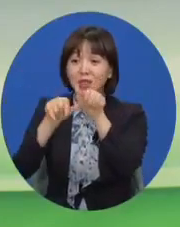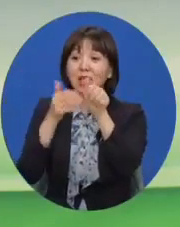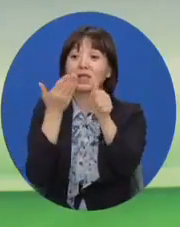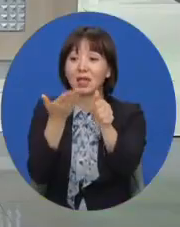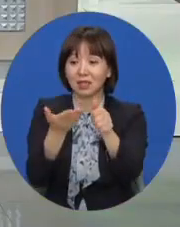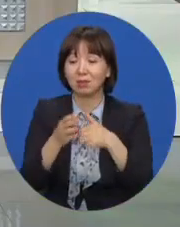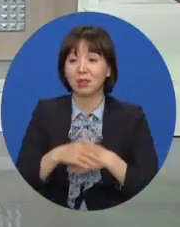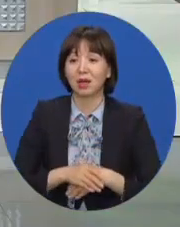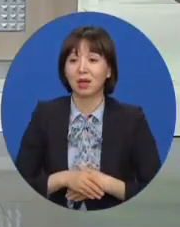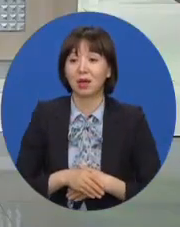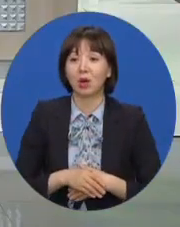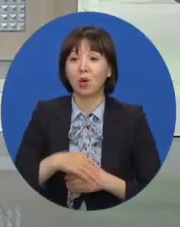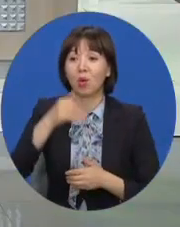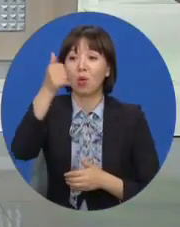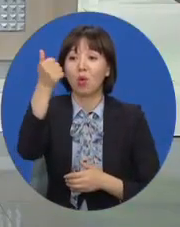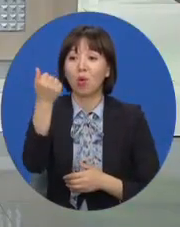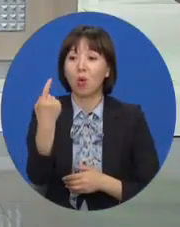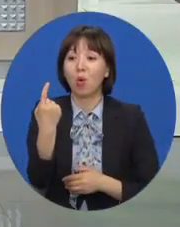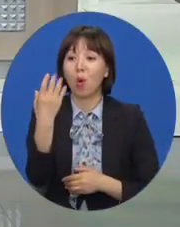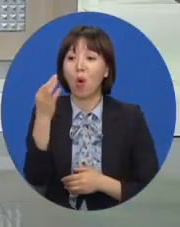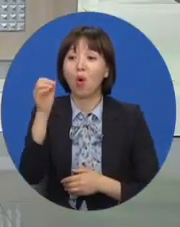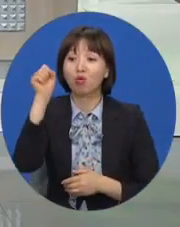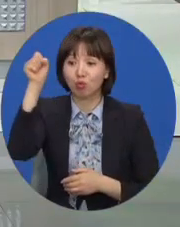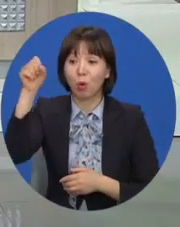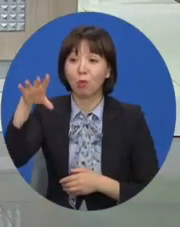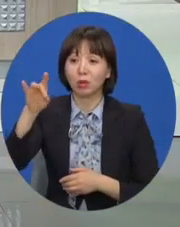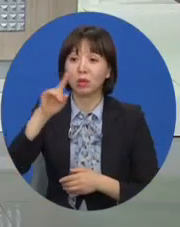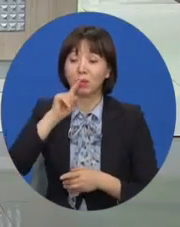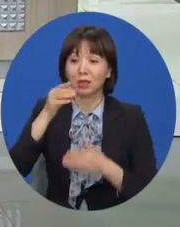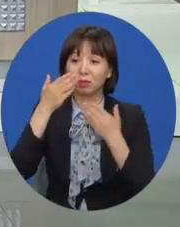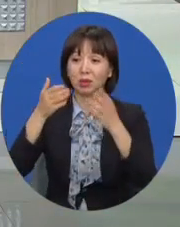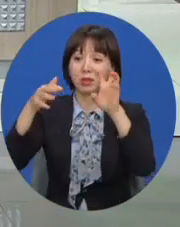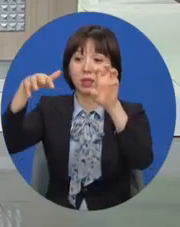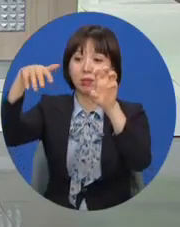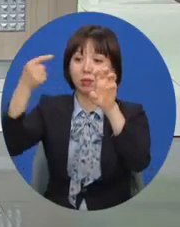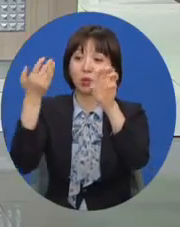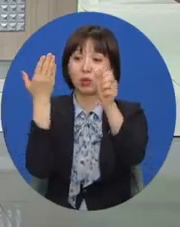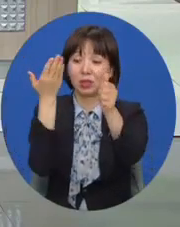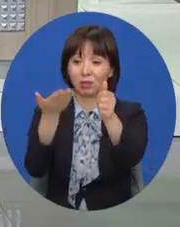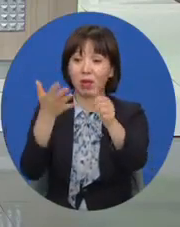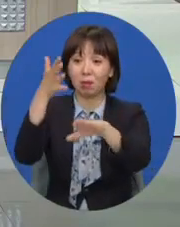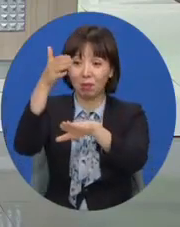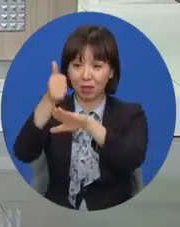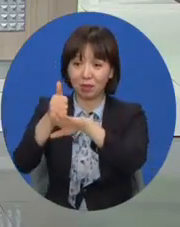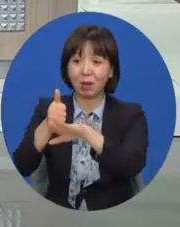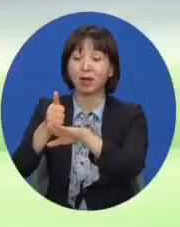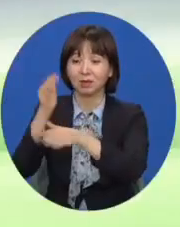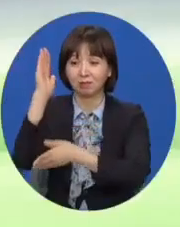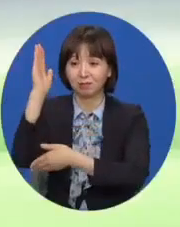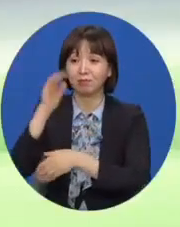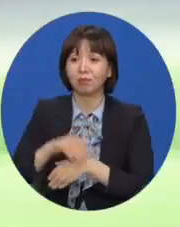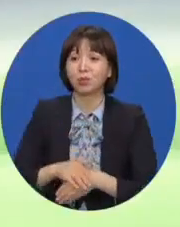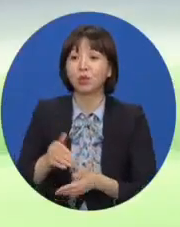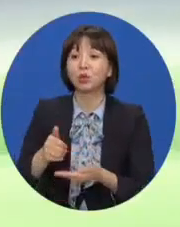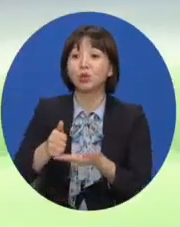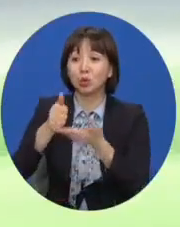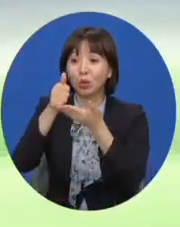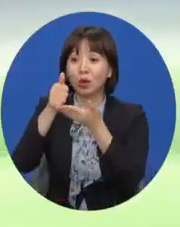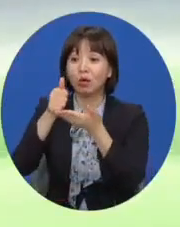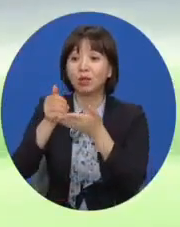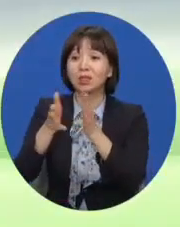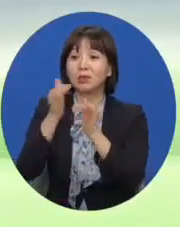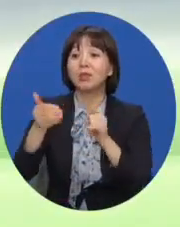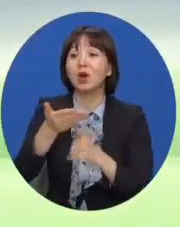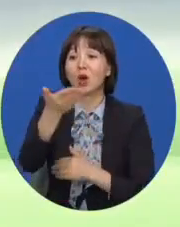드리겠습니다. 홍성주 후보부터 말씀을 해주실까요? 30초 드리겠습니다. 마지막 맺음말입니다. 존경하는